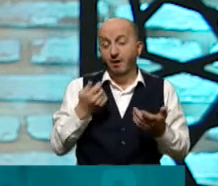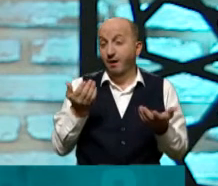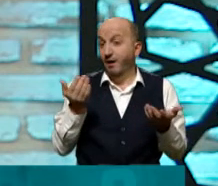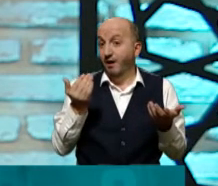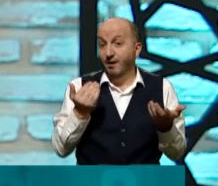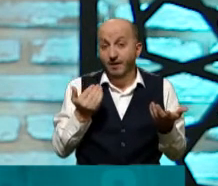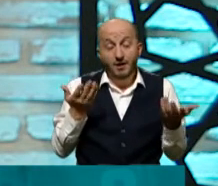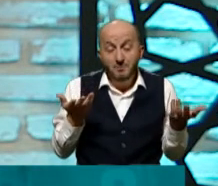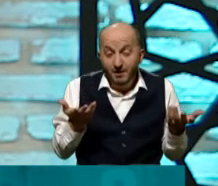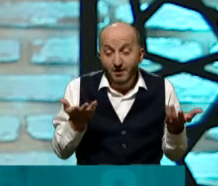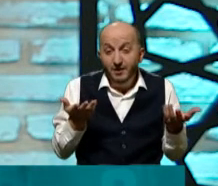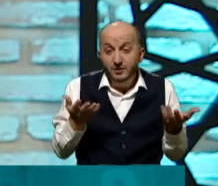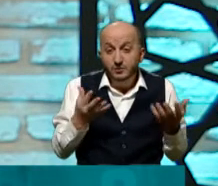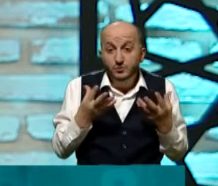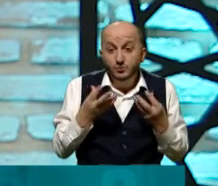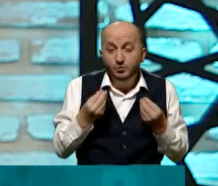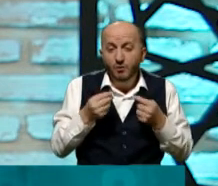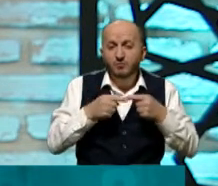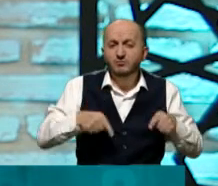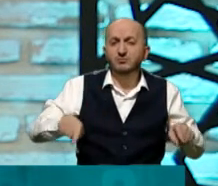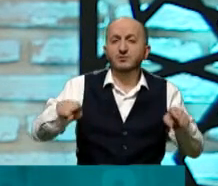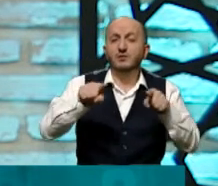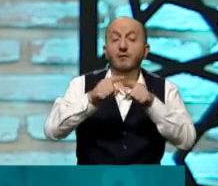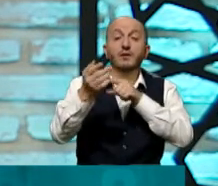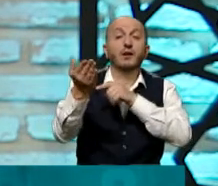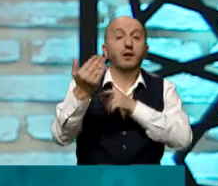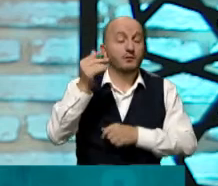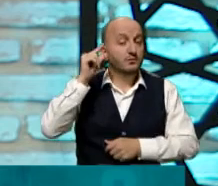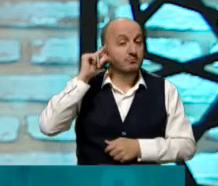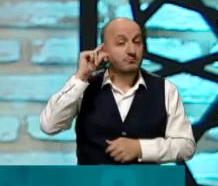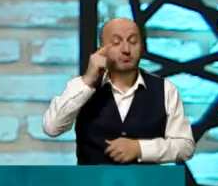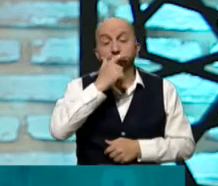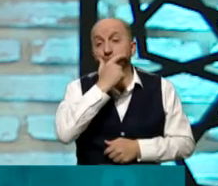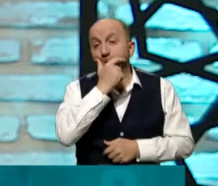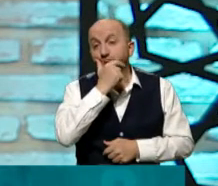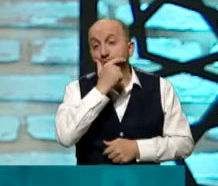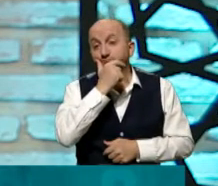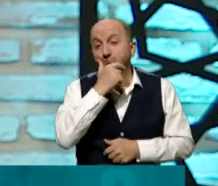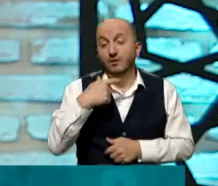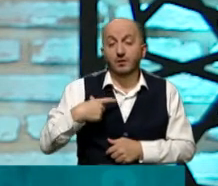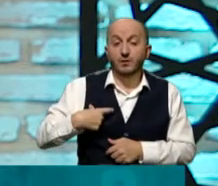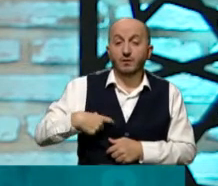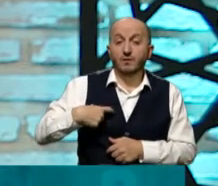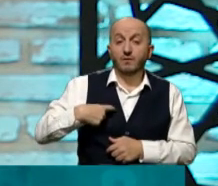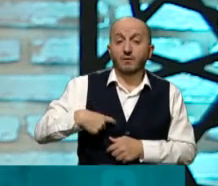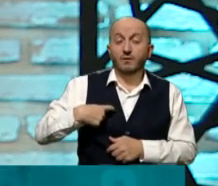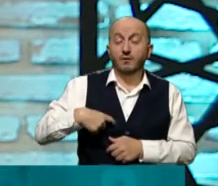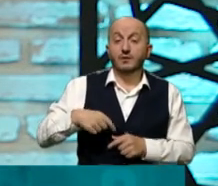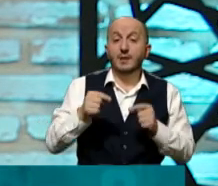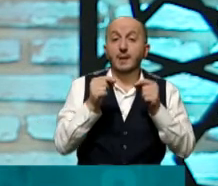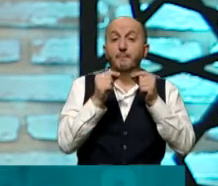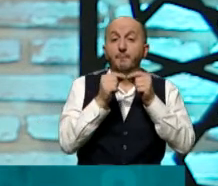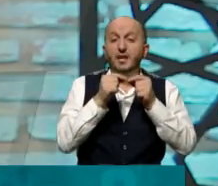soralım. Çok çevrelerden gelince şüphelendik. Eyvallah. Yani özellikle Bediüzzaman